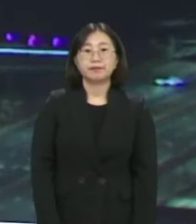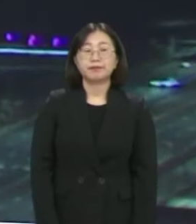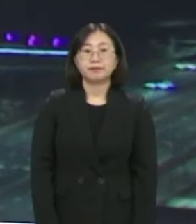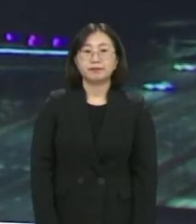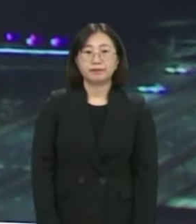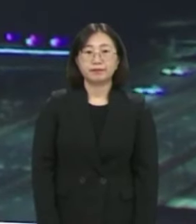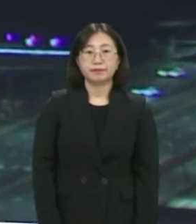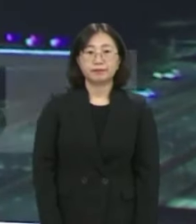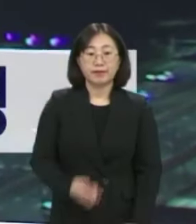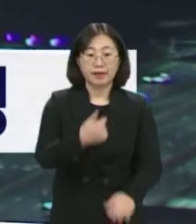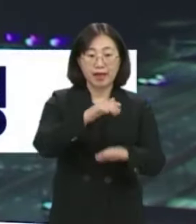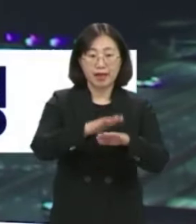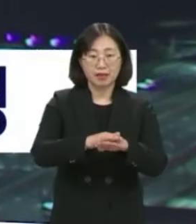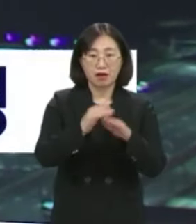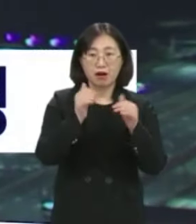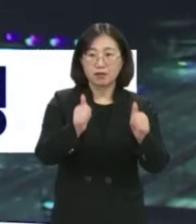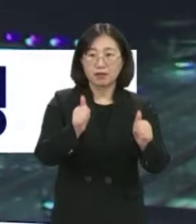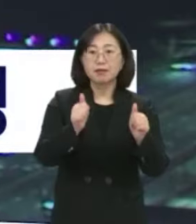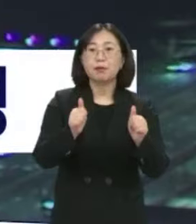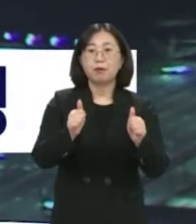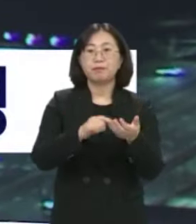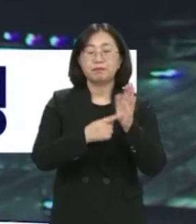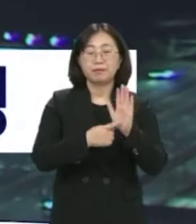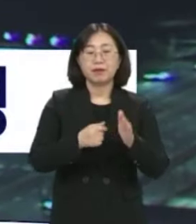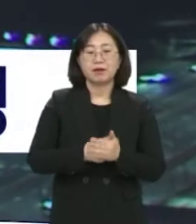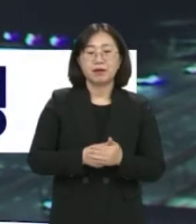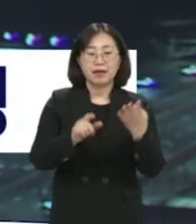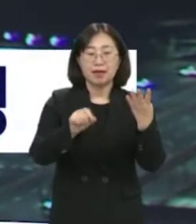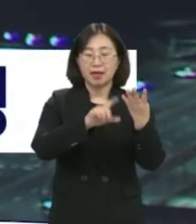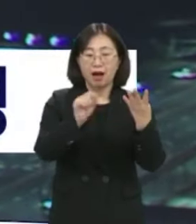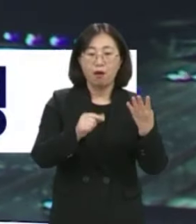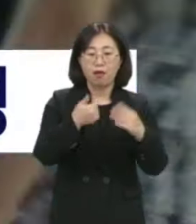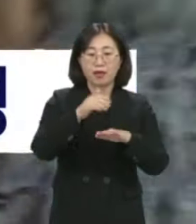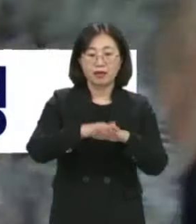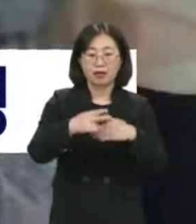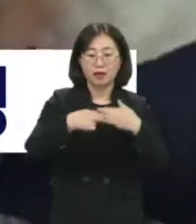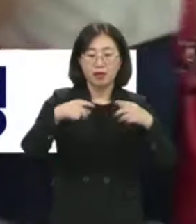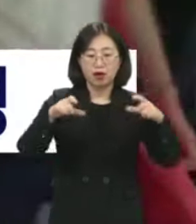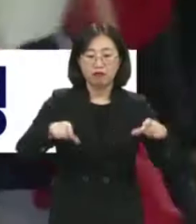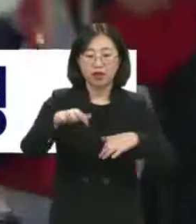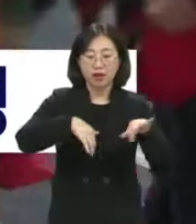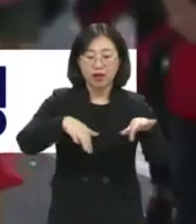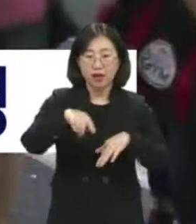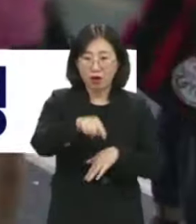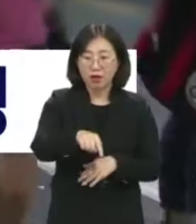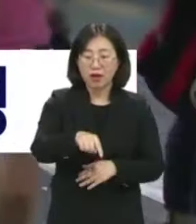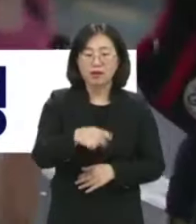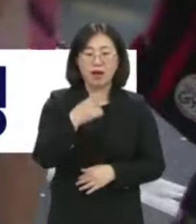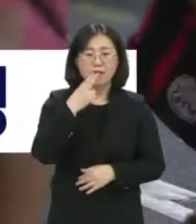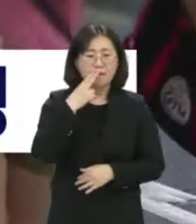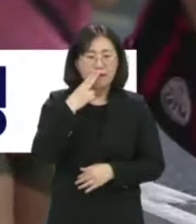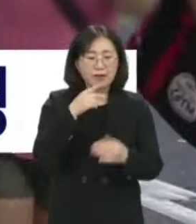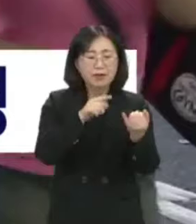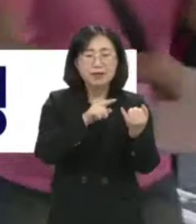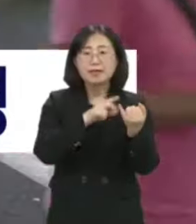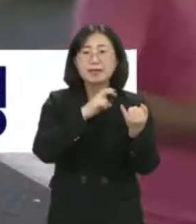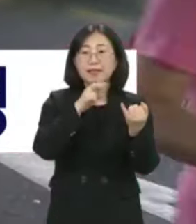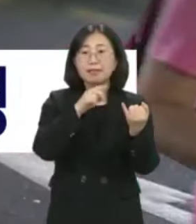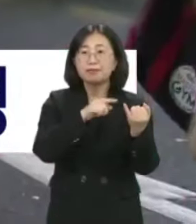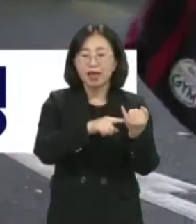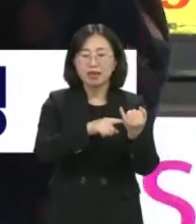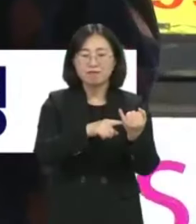있습니다 대전지법 형사 11 단독은 지난 4월 대전 대덕구의 한 길거리에서 담배를 피우는 20대